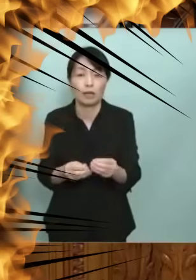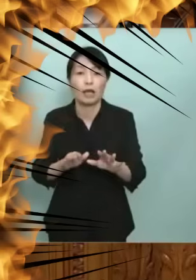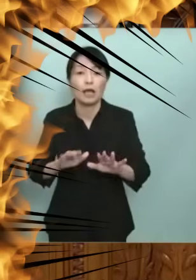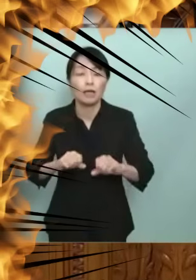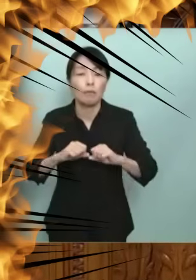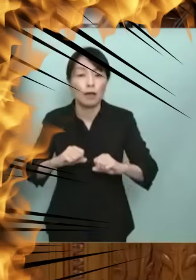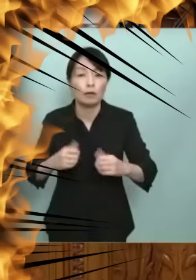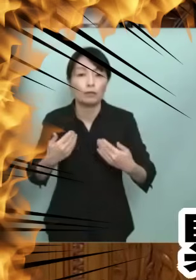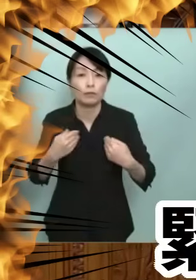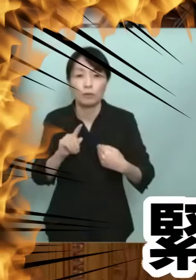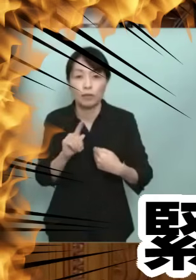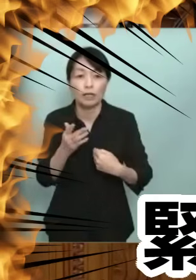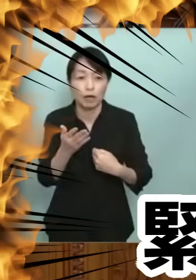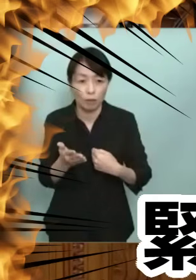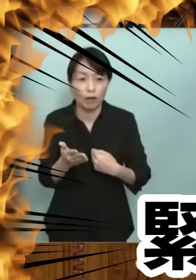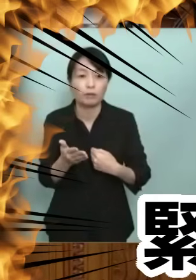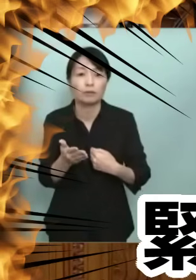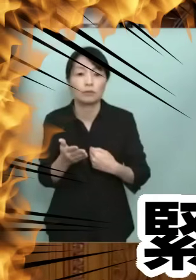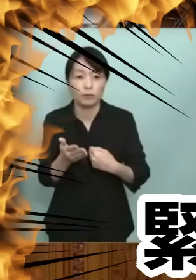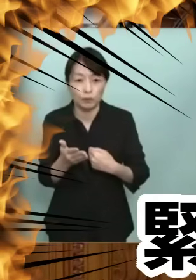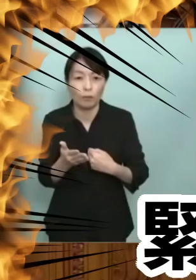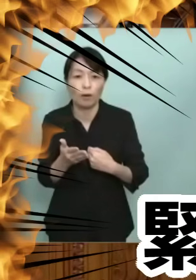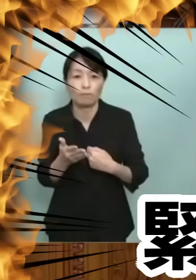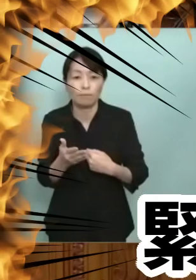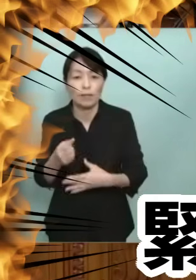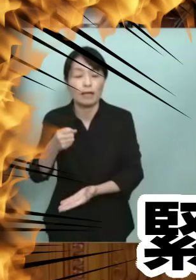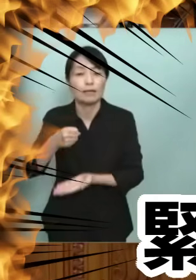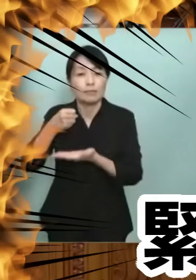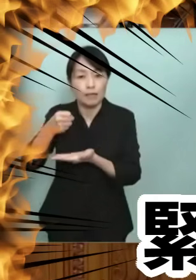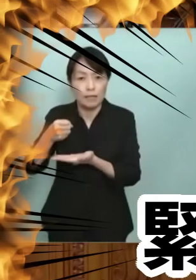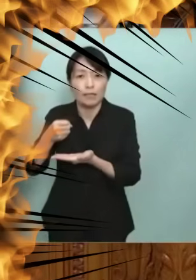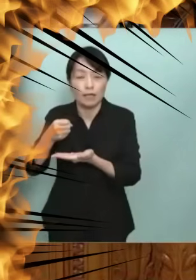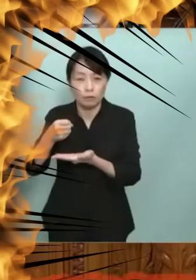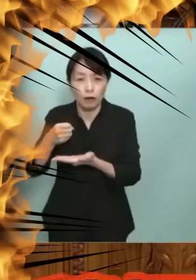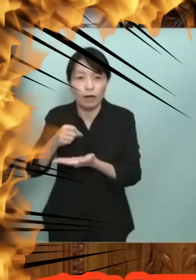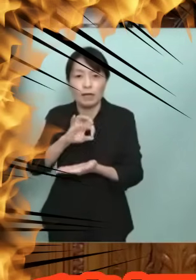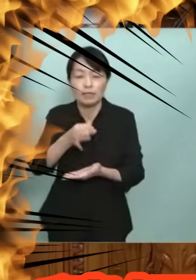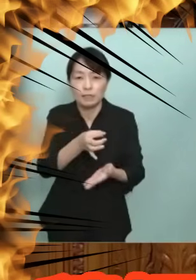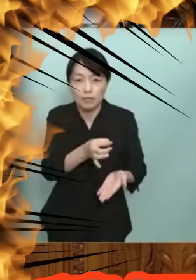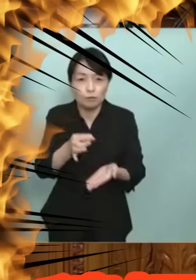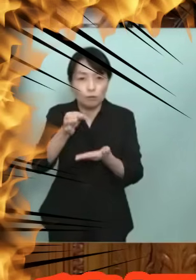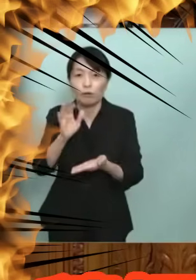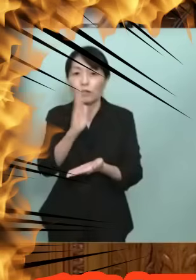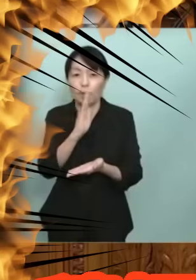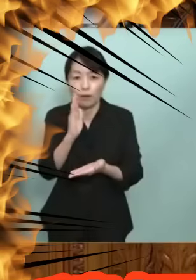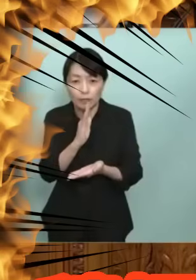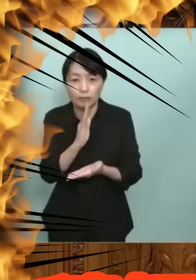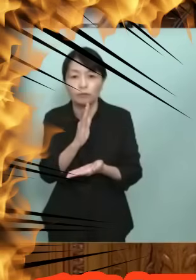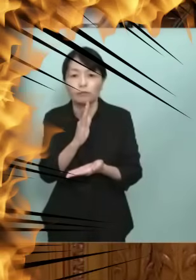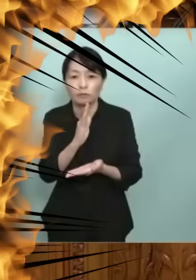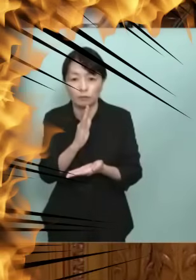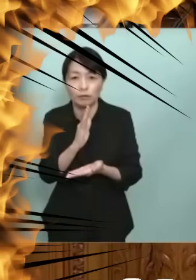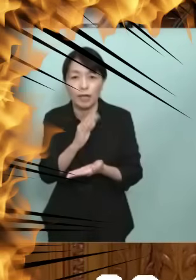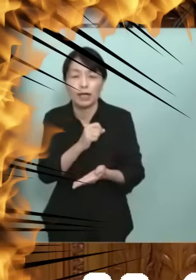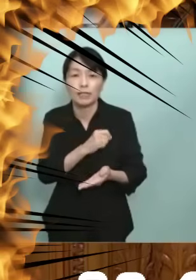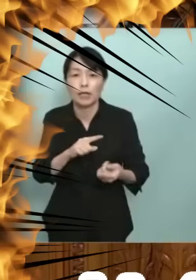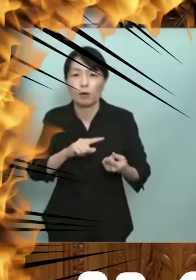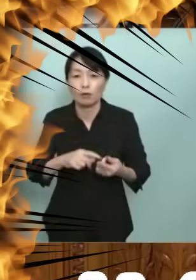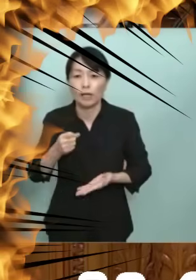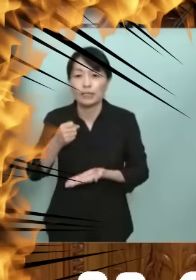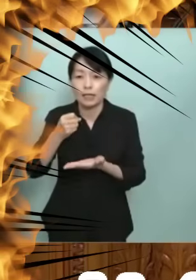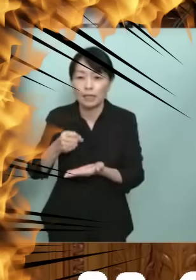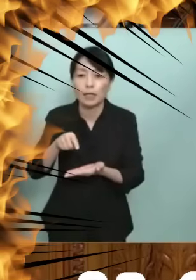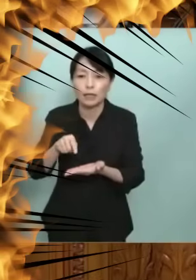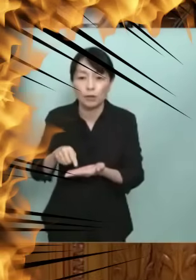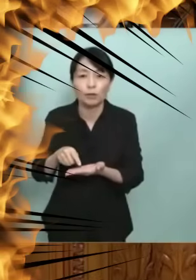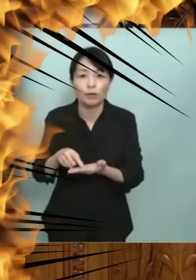は緊縮財政や増税利上げではなく積極財政による減税社会保障費の